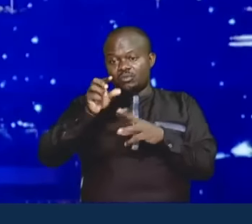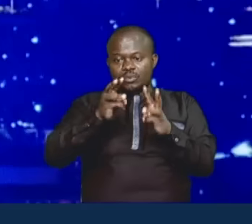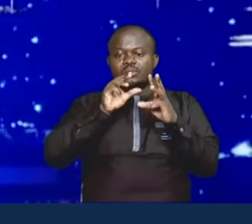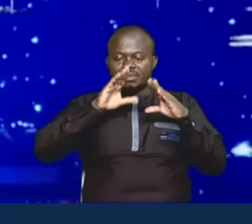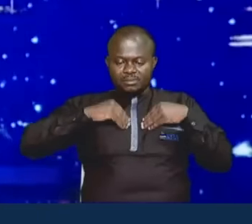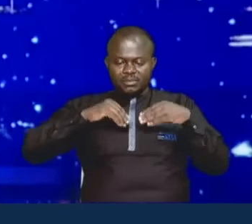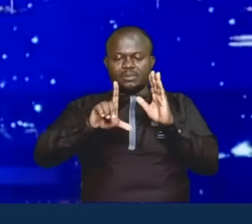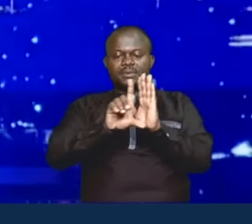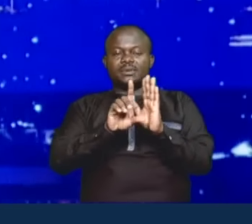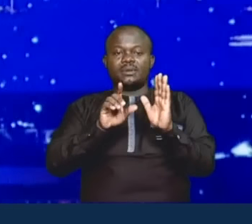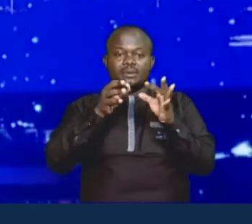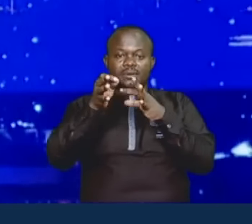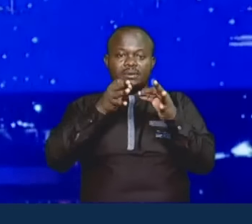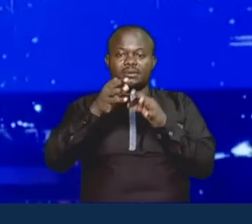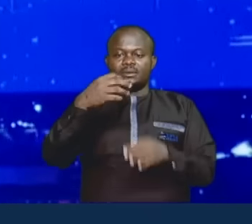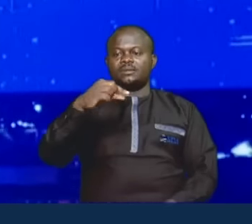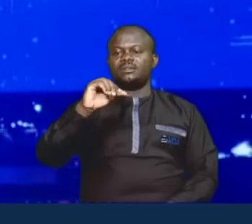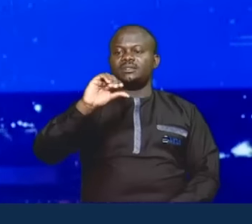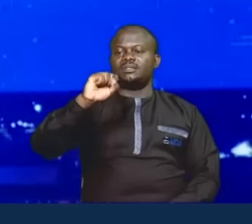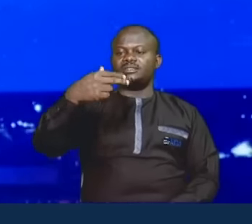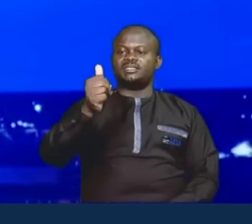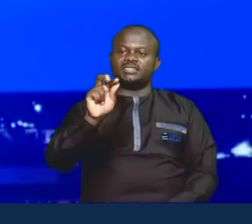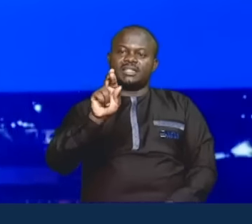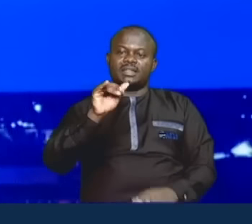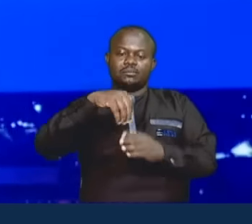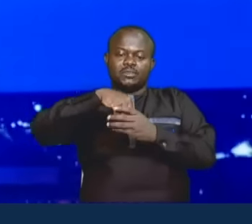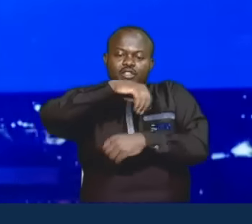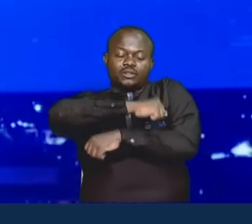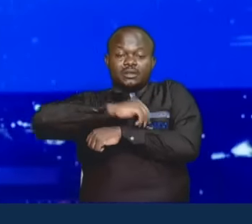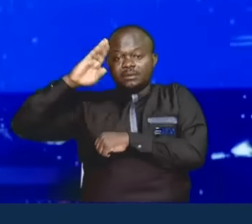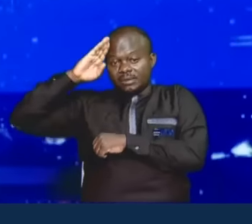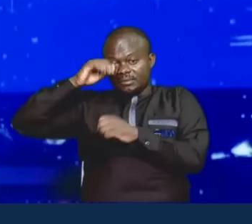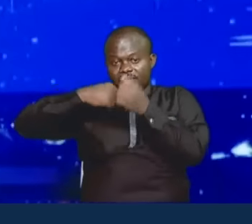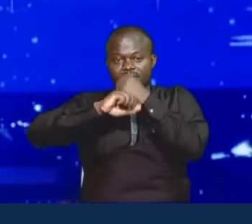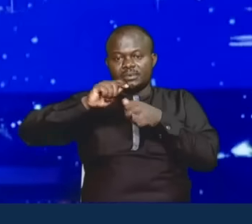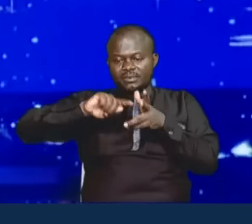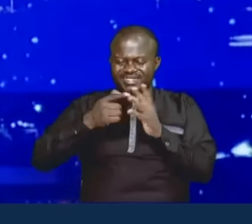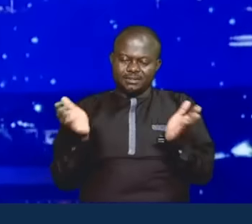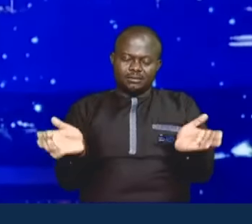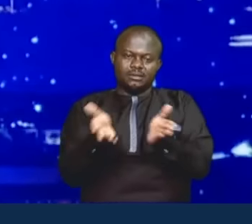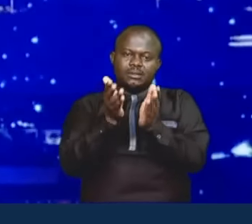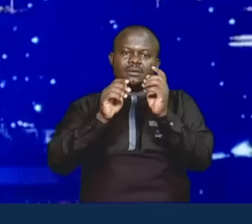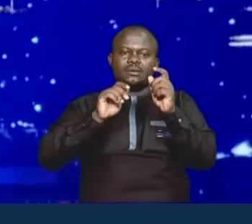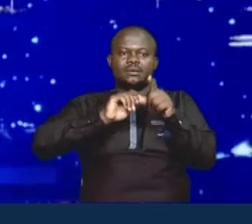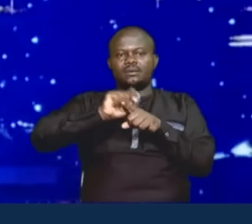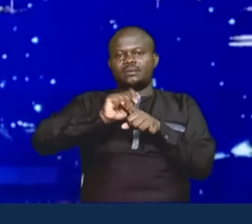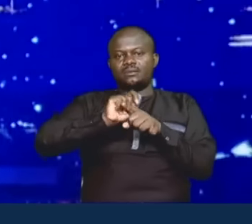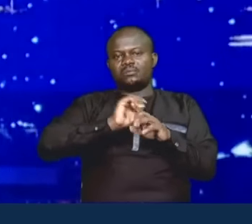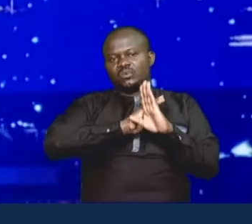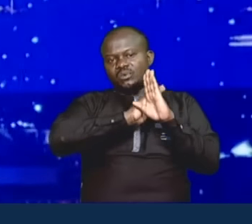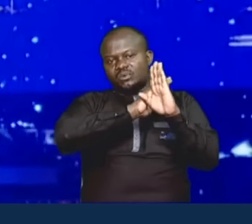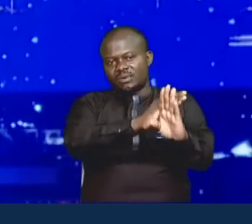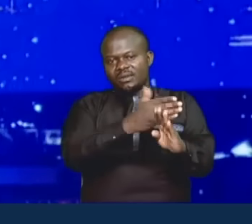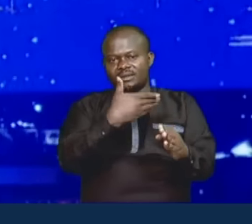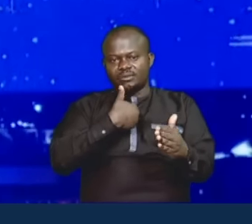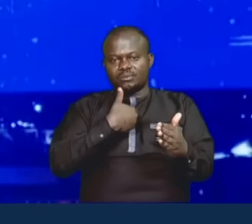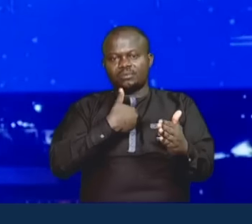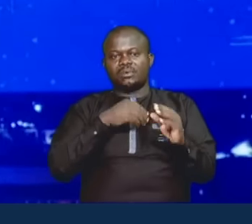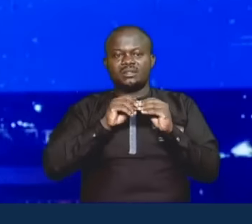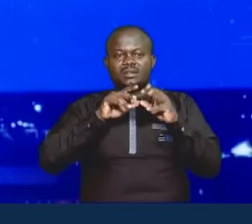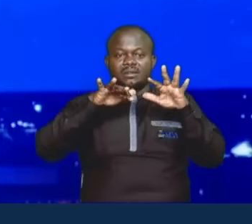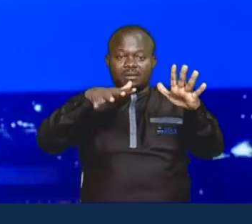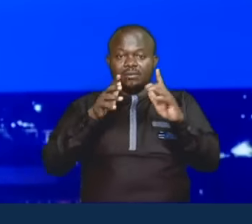byagarutsweho igishari mu ishuri rya polisi mu gikorwa cyo gutangiza ubukangurambaga n'amahugurwa ku kurwanya itungwa